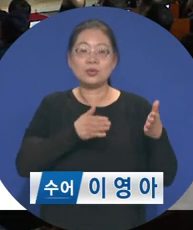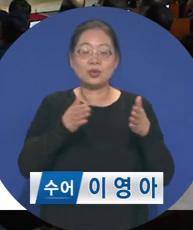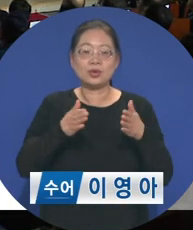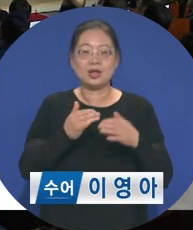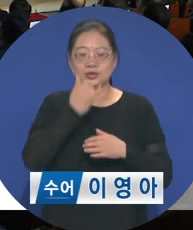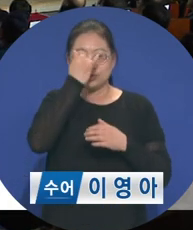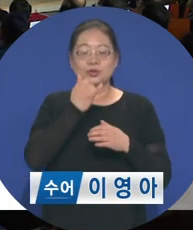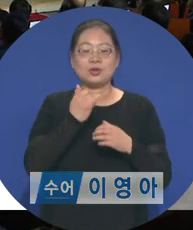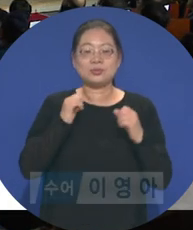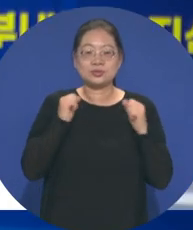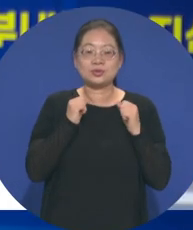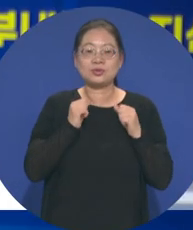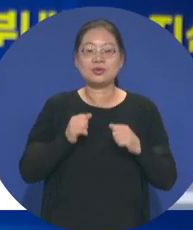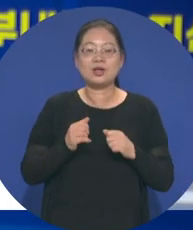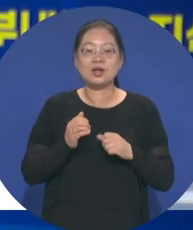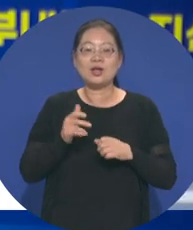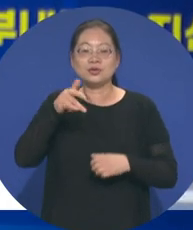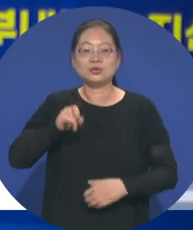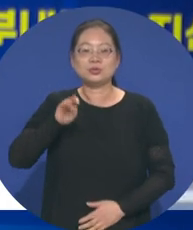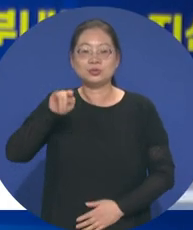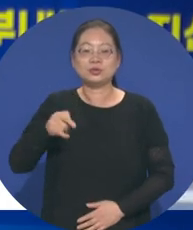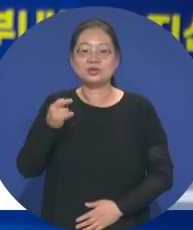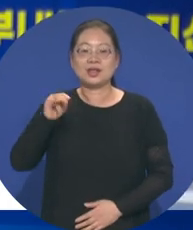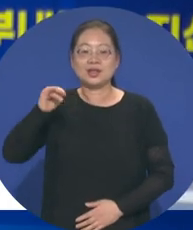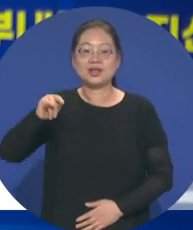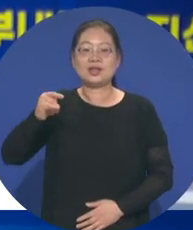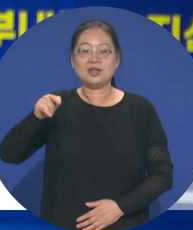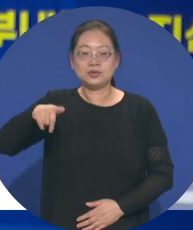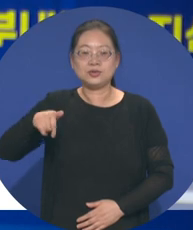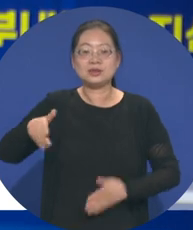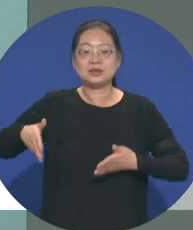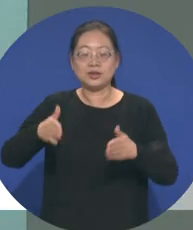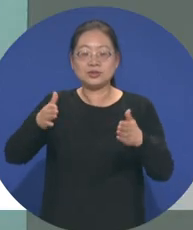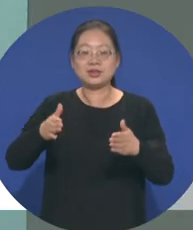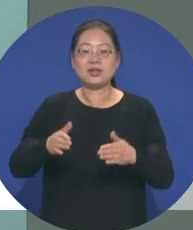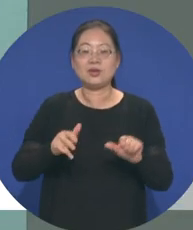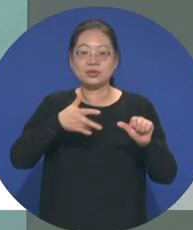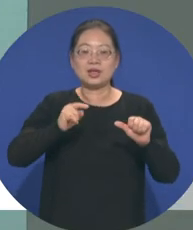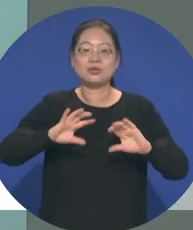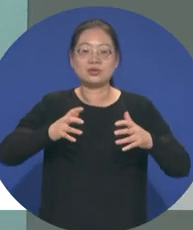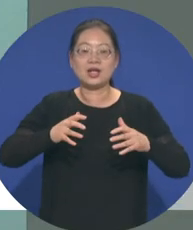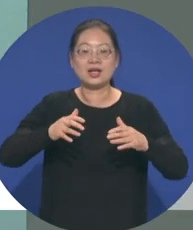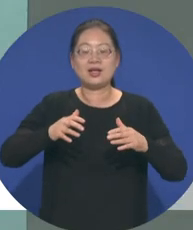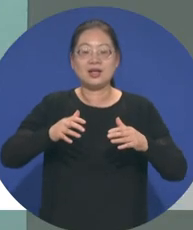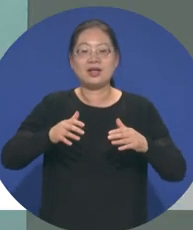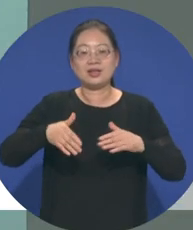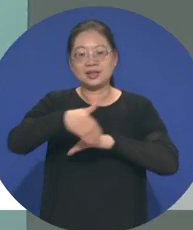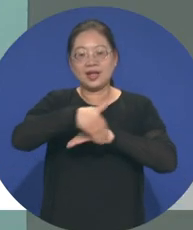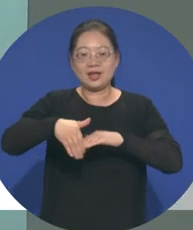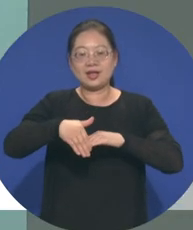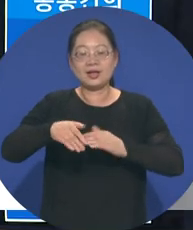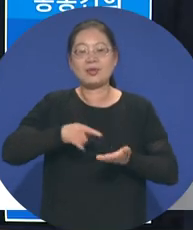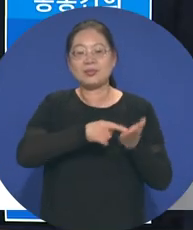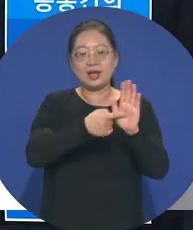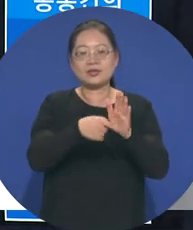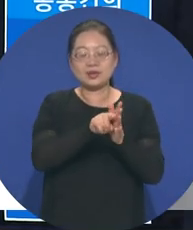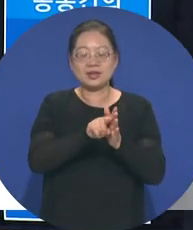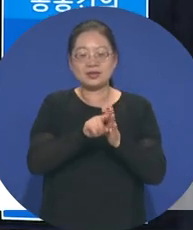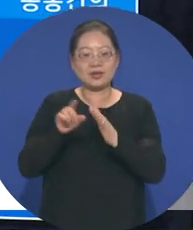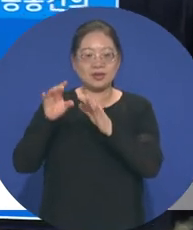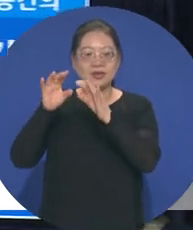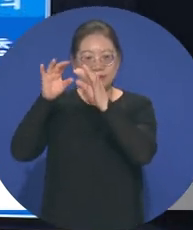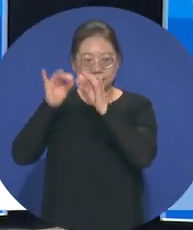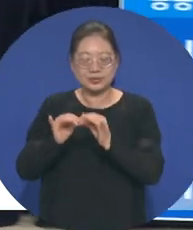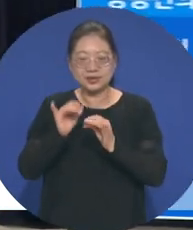경기도가 충청북도와 중북 내륙지선이 제5차 국가철도망 구축계획에 반영될 수 있도록 한 목소리를 냈습니다.